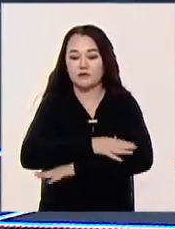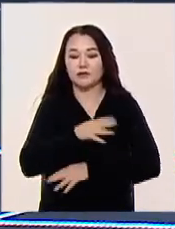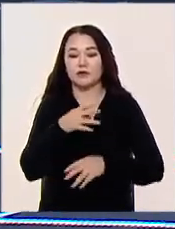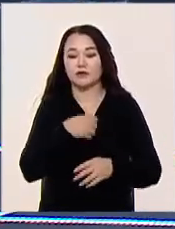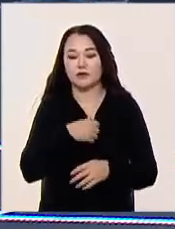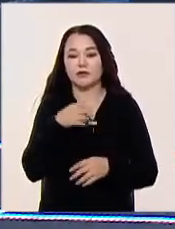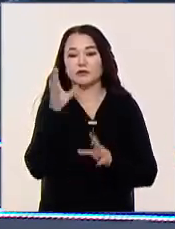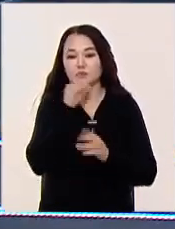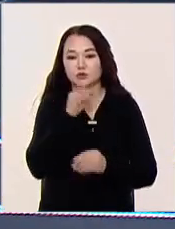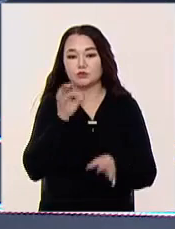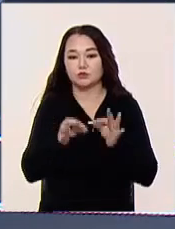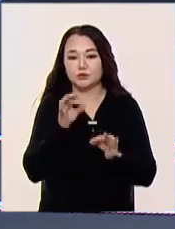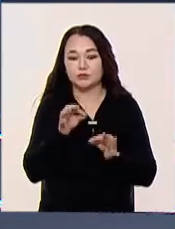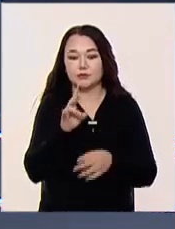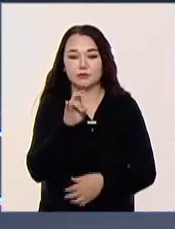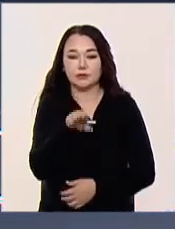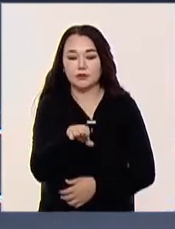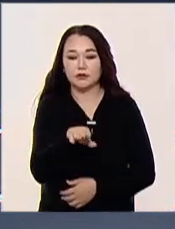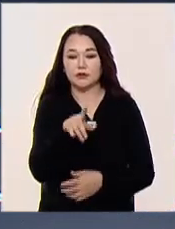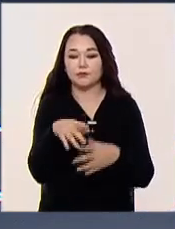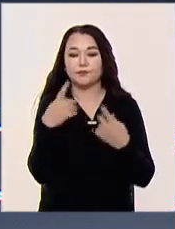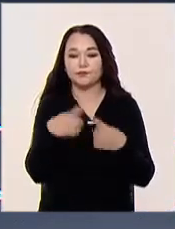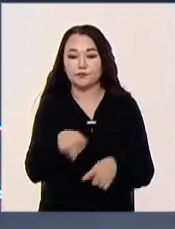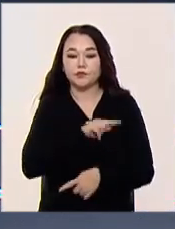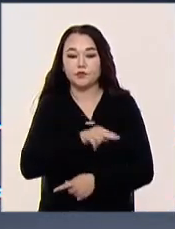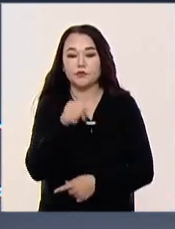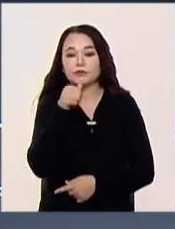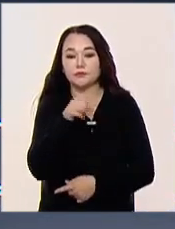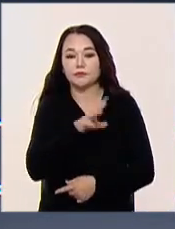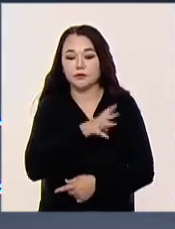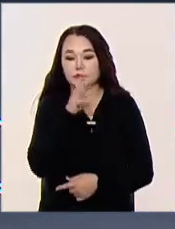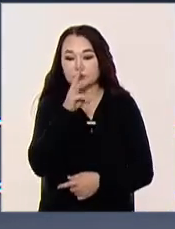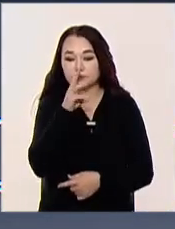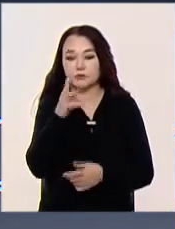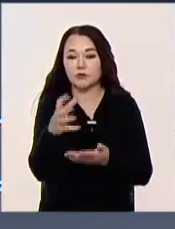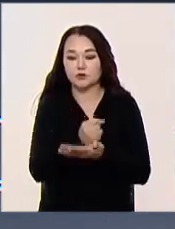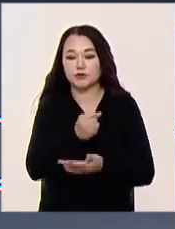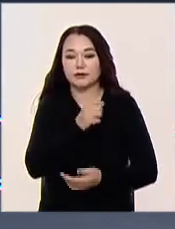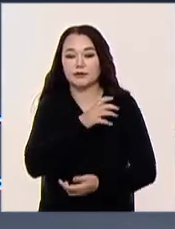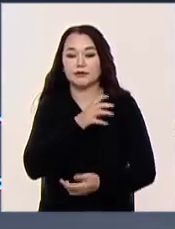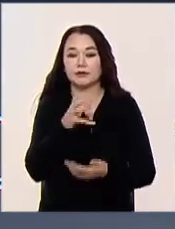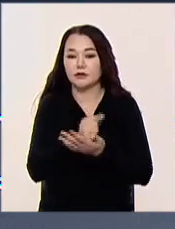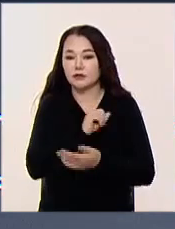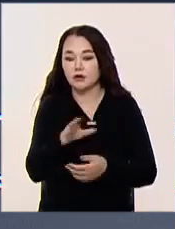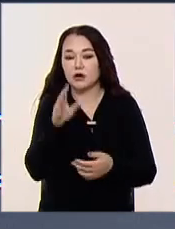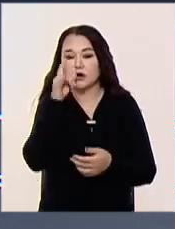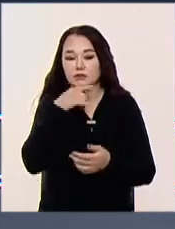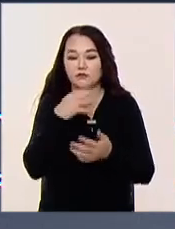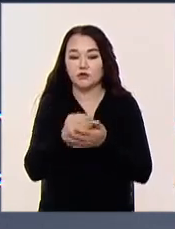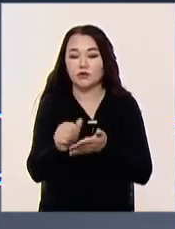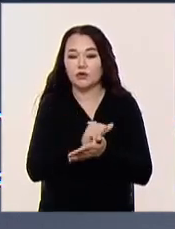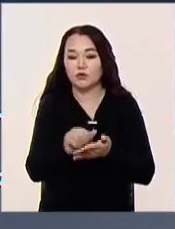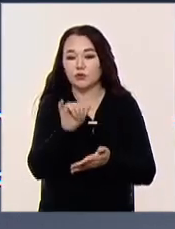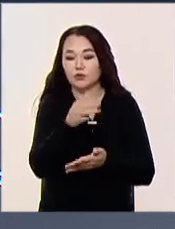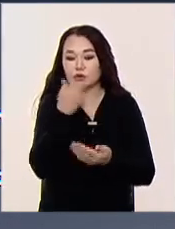сөге аламыз ба? Жоқ. Себебі ол басқа жұмыс жасап көрді, еңбегінің өтеуін ала алмаған. Қазақстандық құжаты жоқ келіншектің жұмысқа